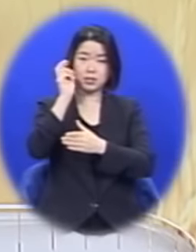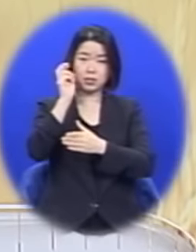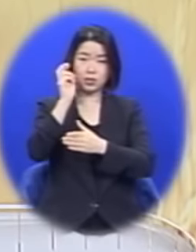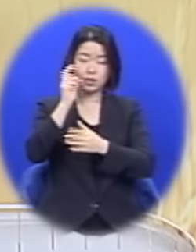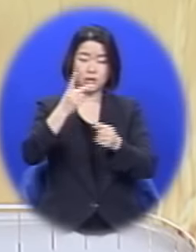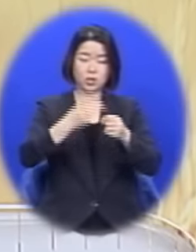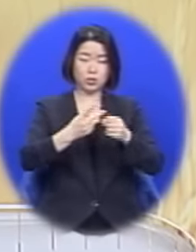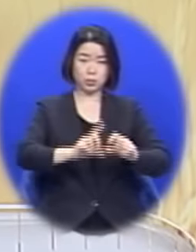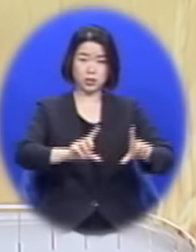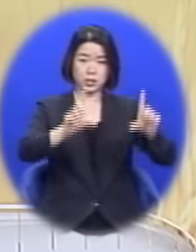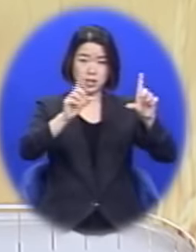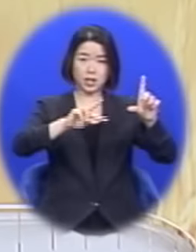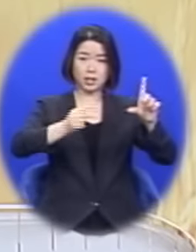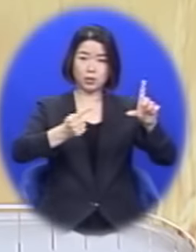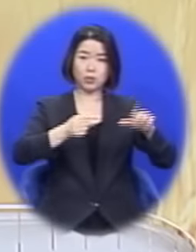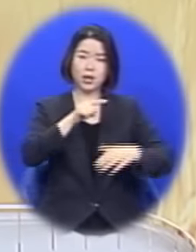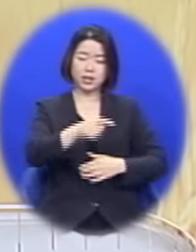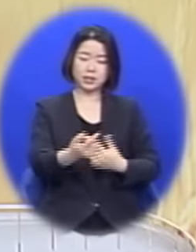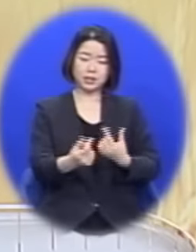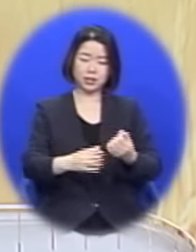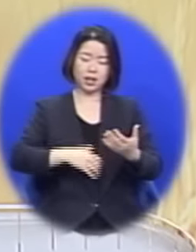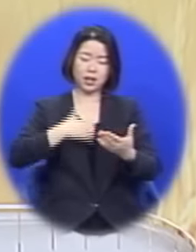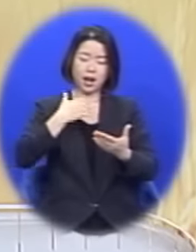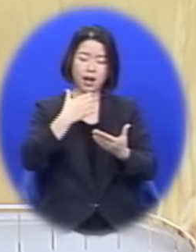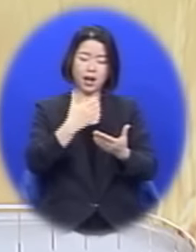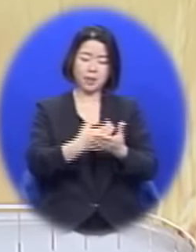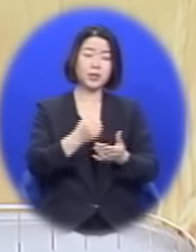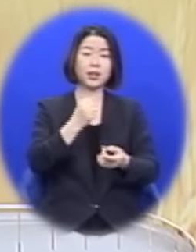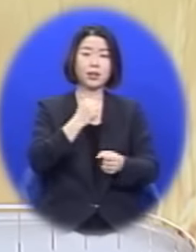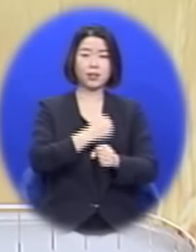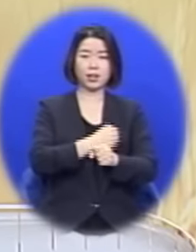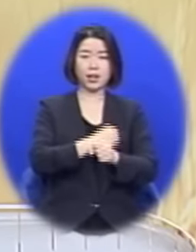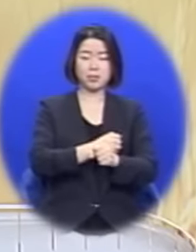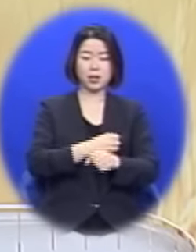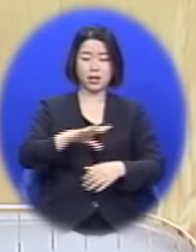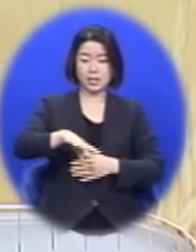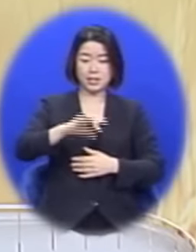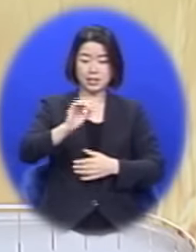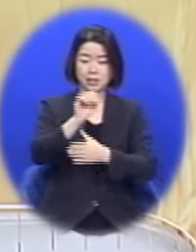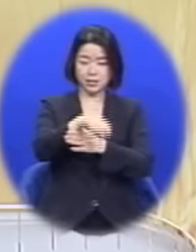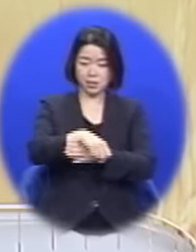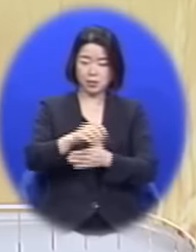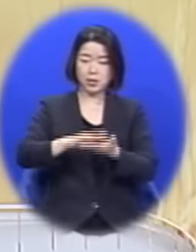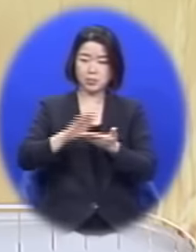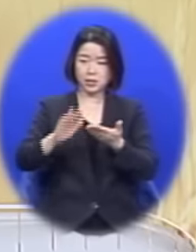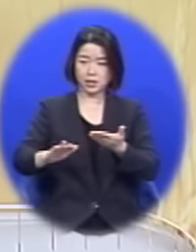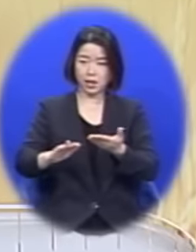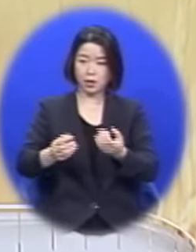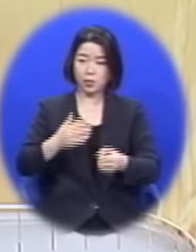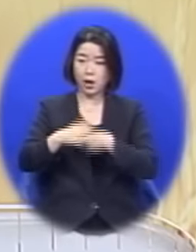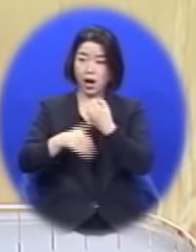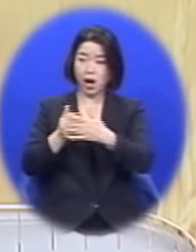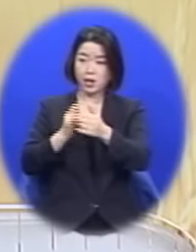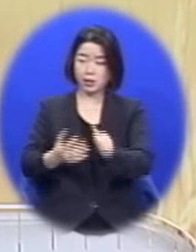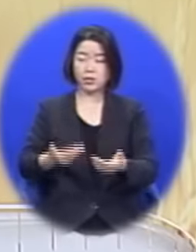해에도 하나님께 그렇게 감격스럽게 하나님 첫 열매입니다 이렇게 바칠 수